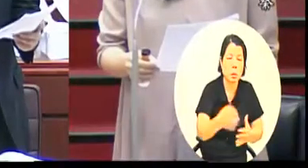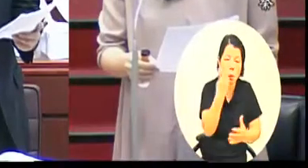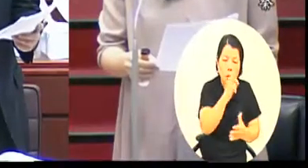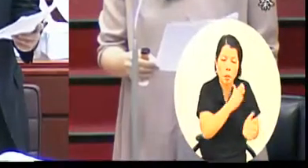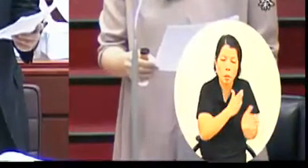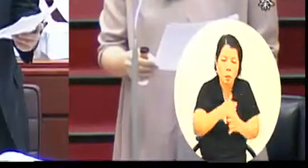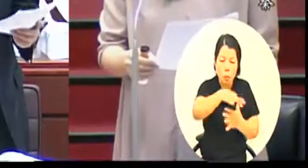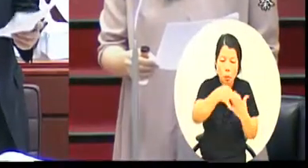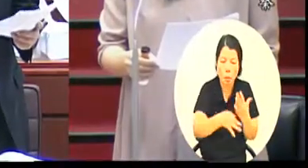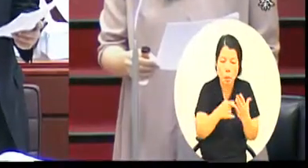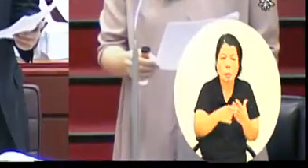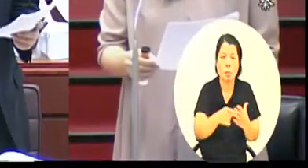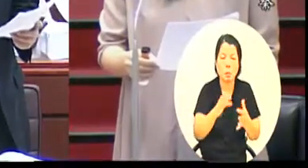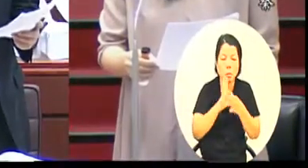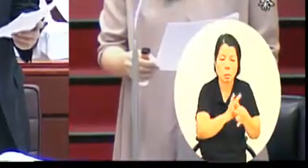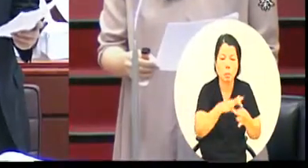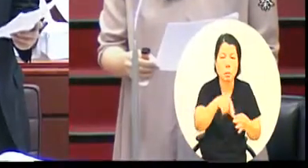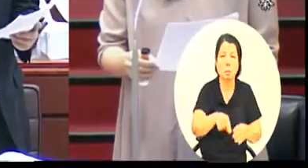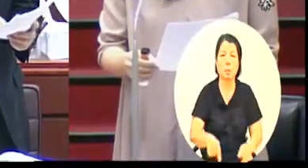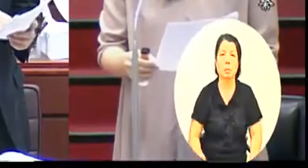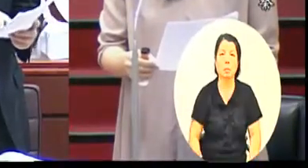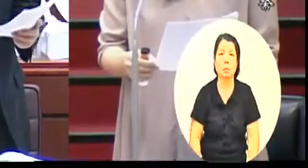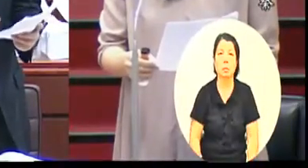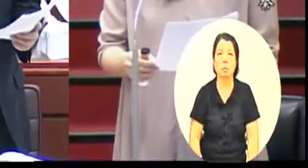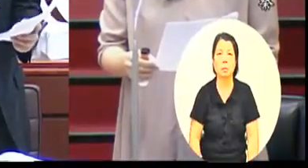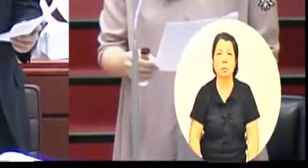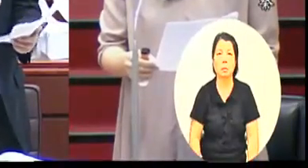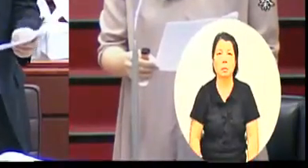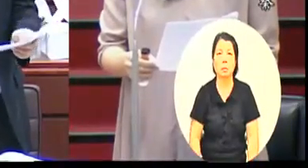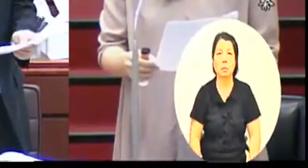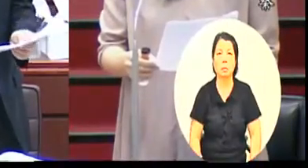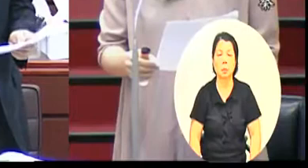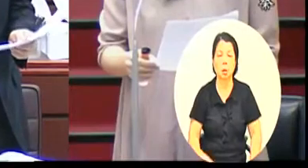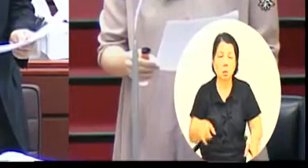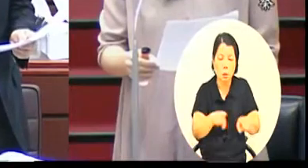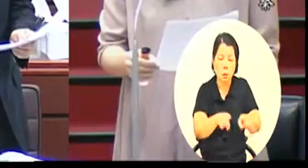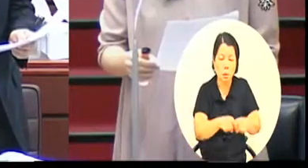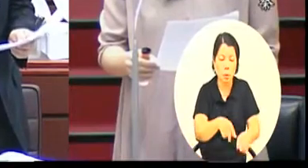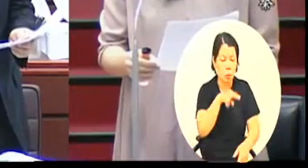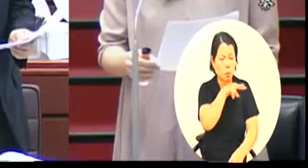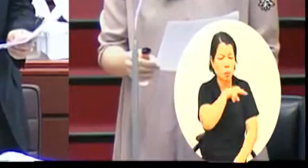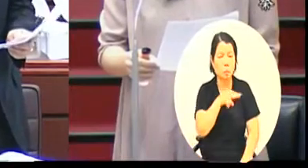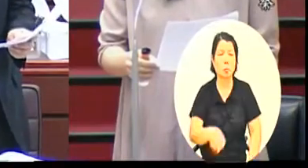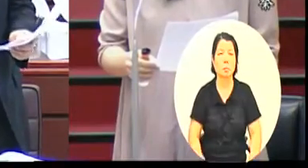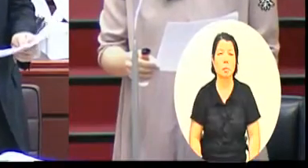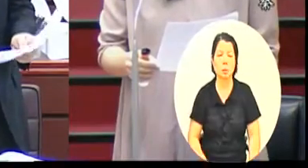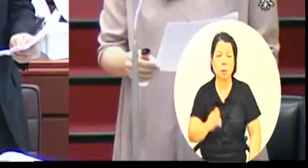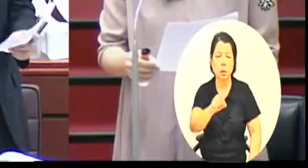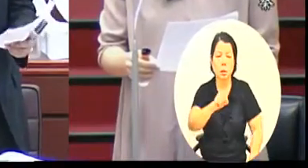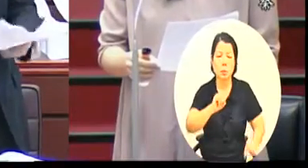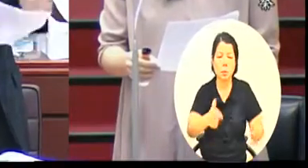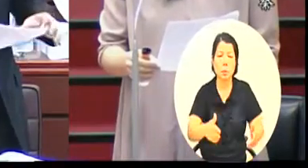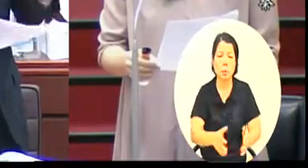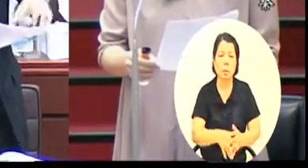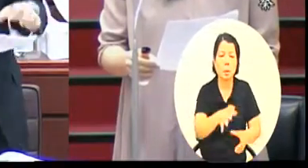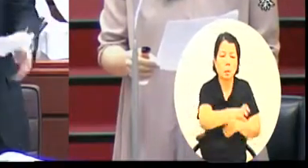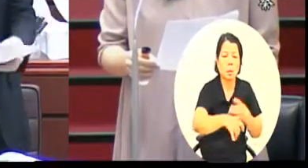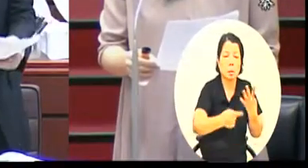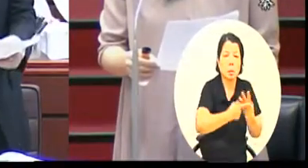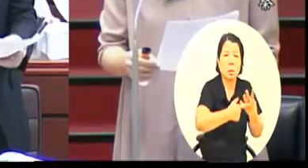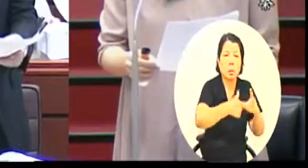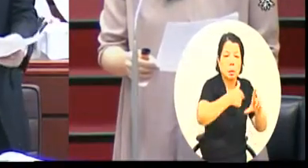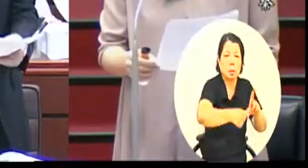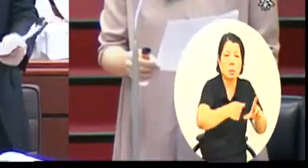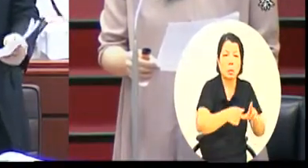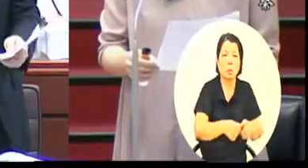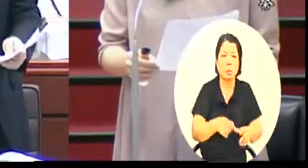定？我想。如果有这个是这个，因为一般我们来看的话，它不会是农业区，不会说一定是在住宅区旁